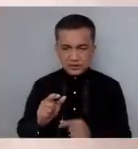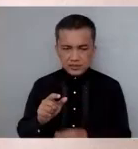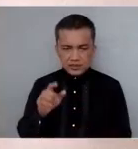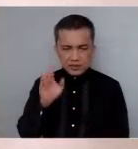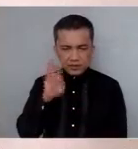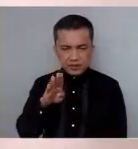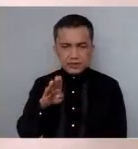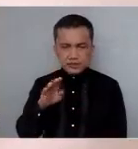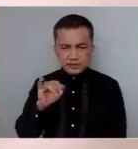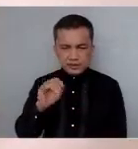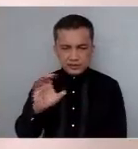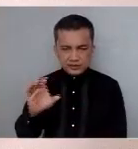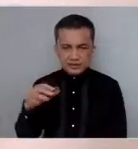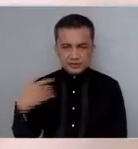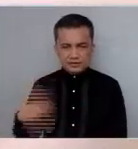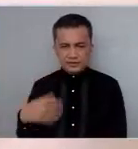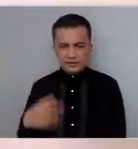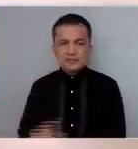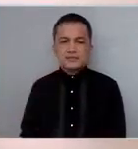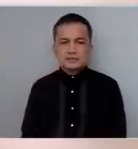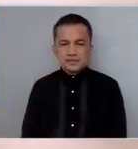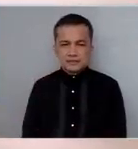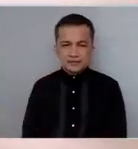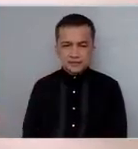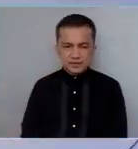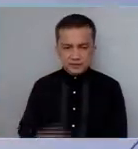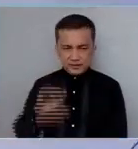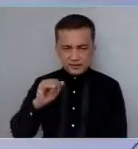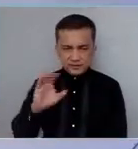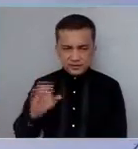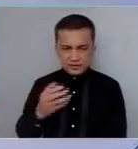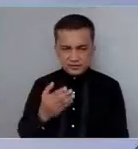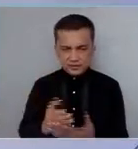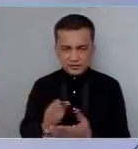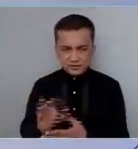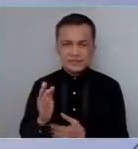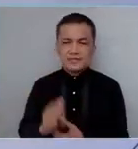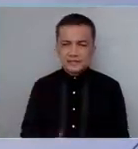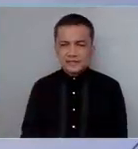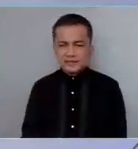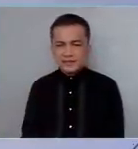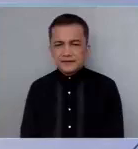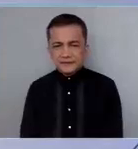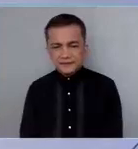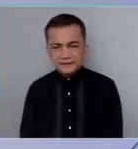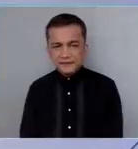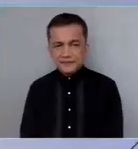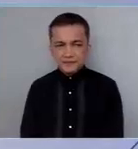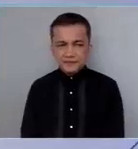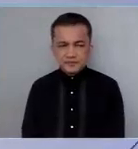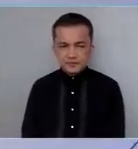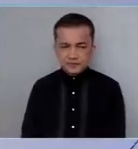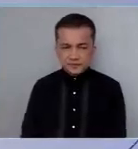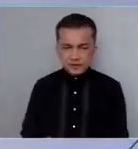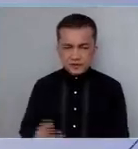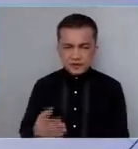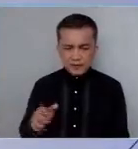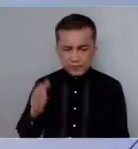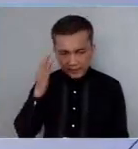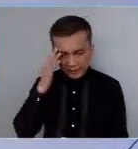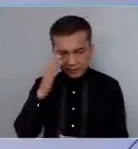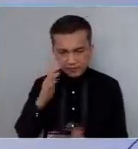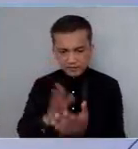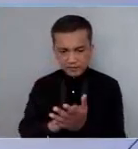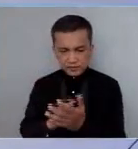ng Cotton Garments. JC, good morning! Good morning! Good morning! Alam naman natin na every school year,